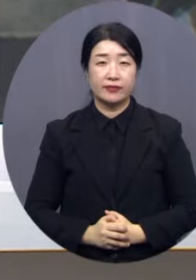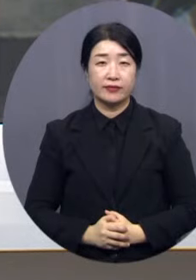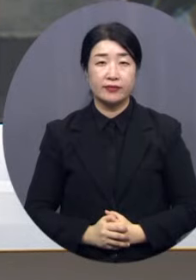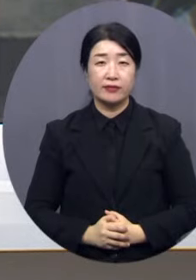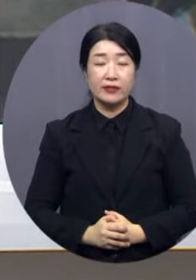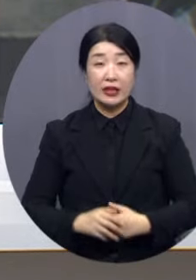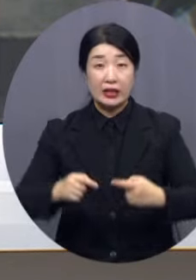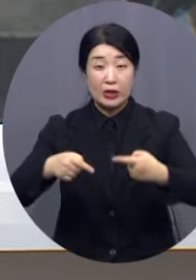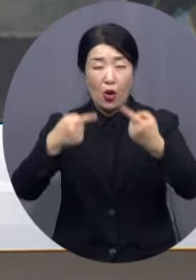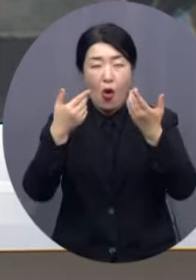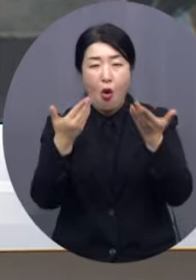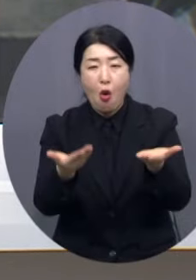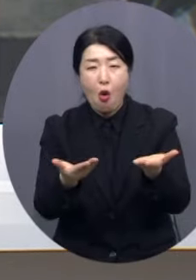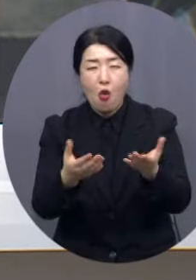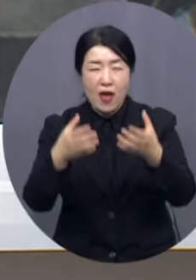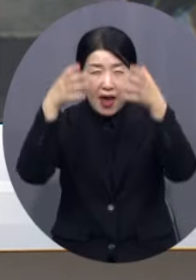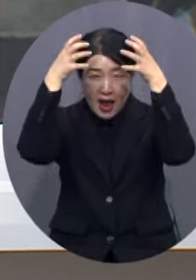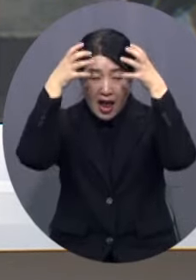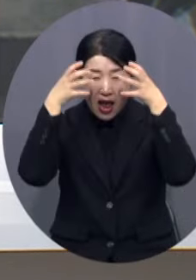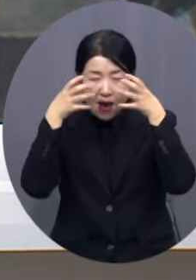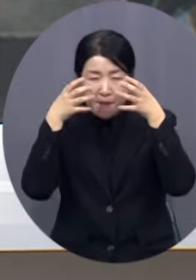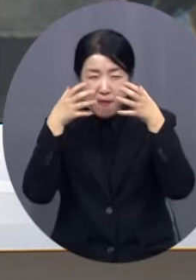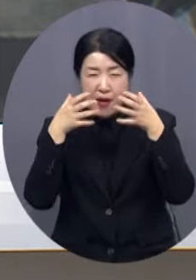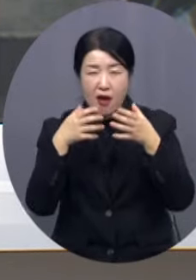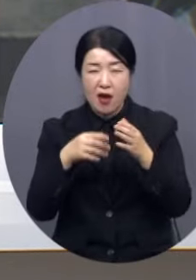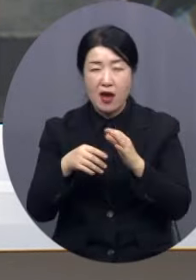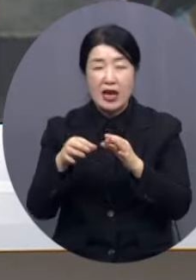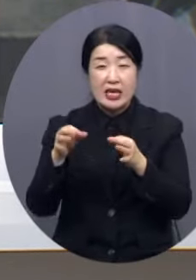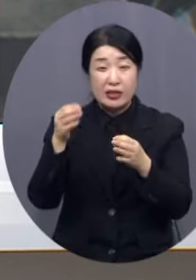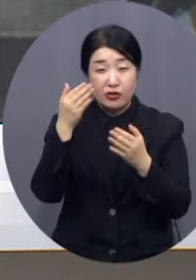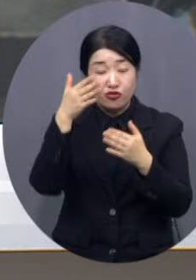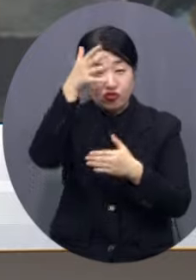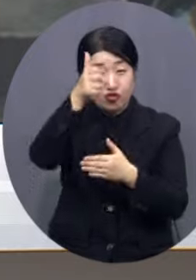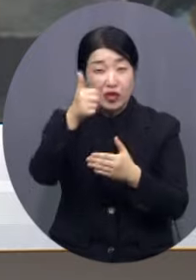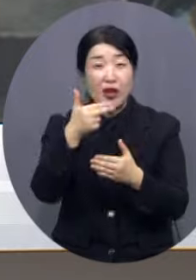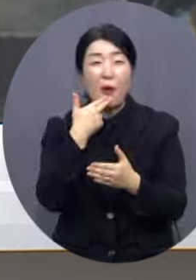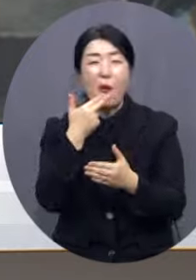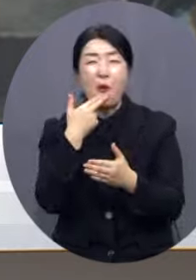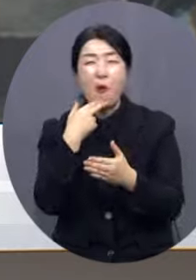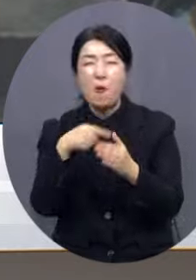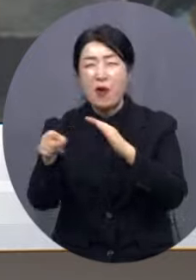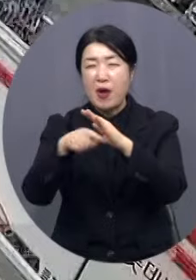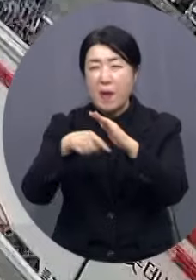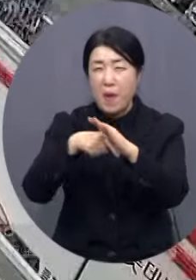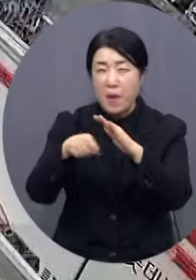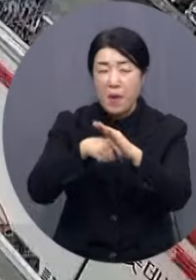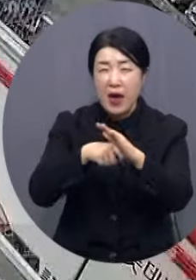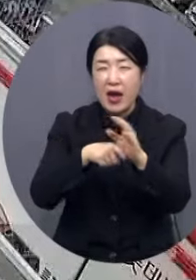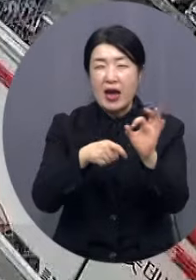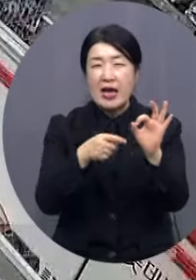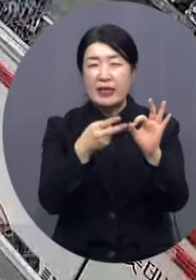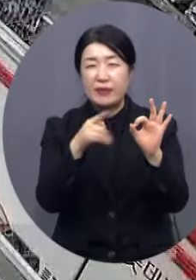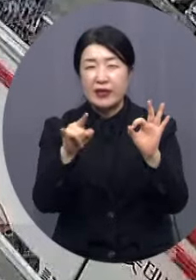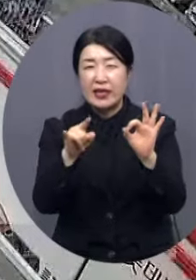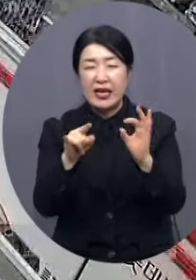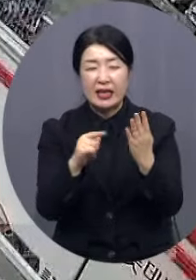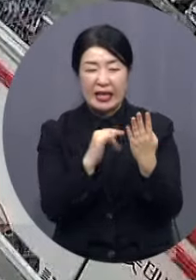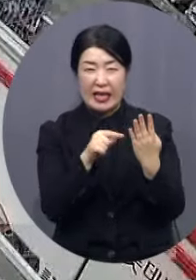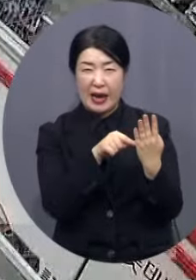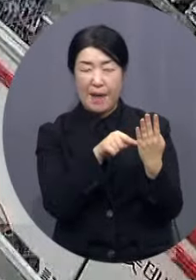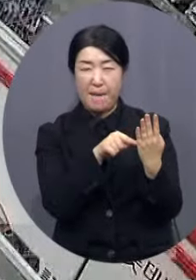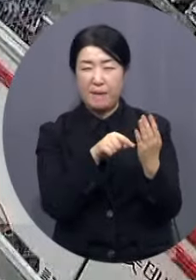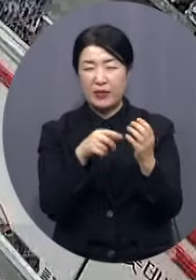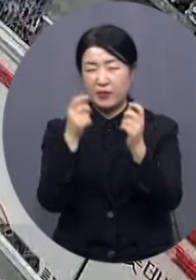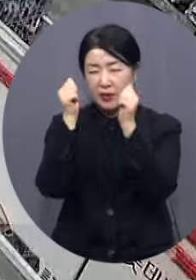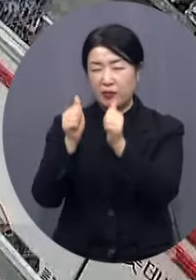설연휴의 헬멧을 쓰고 무인 전포에 들어이 절도 행각을 벌린 10대 네명이 검찰에